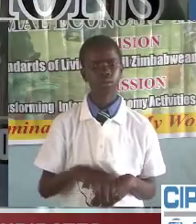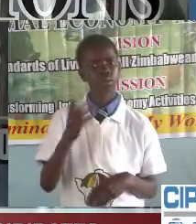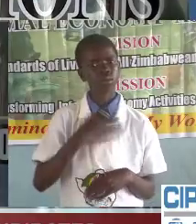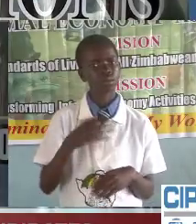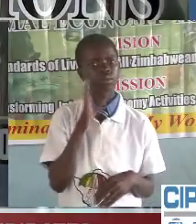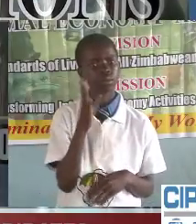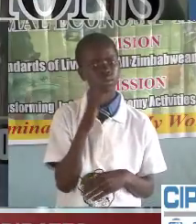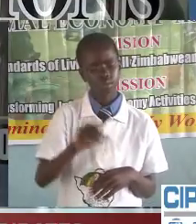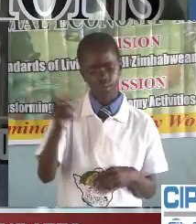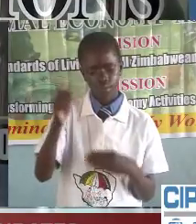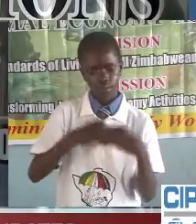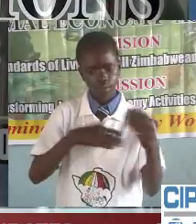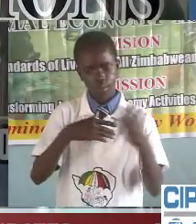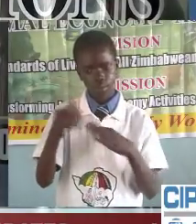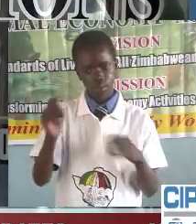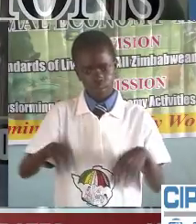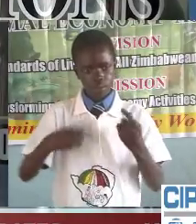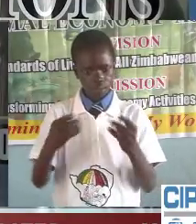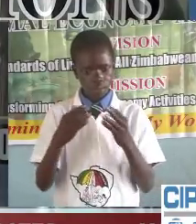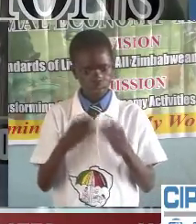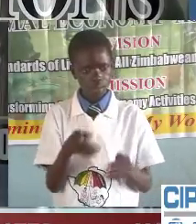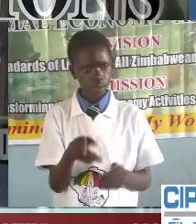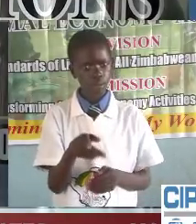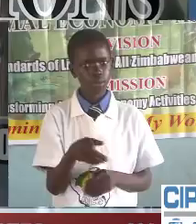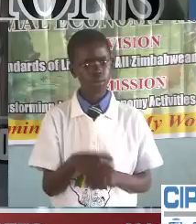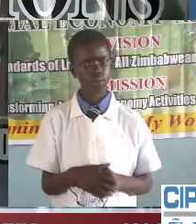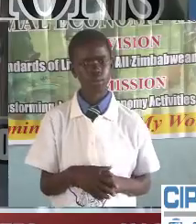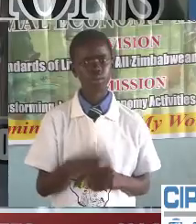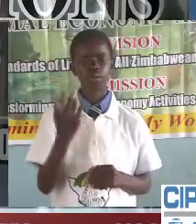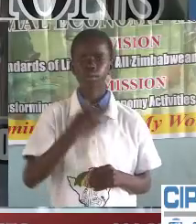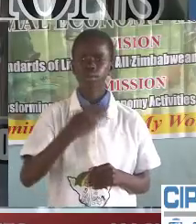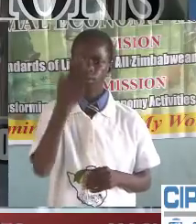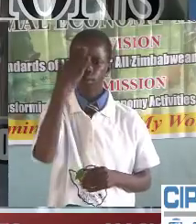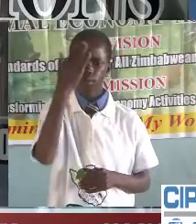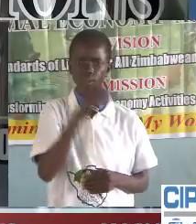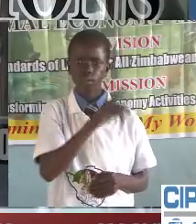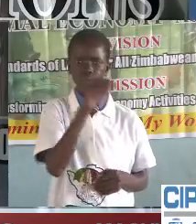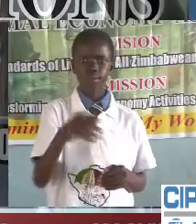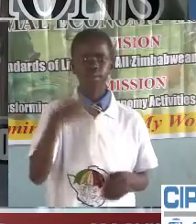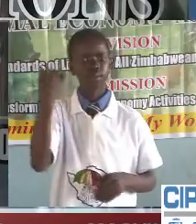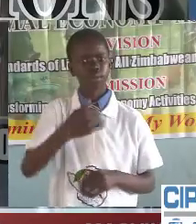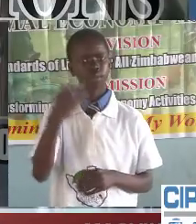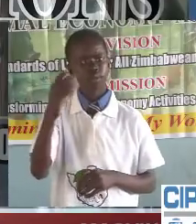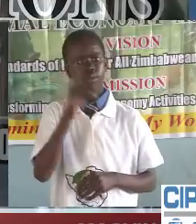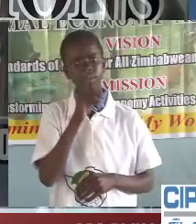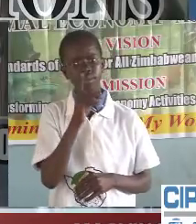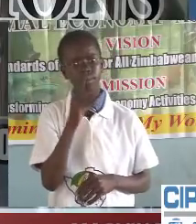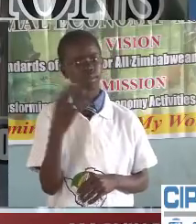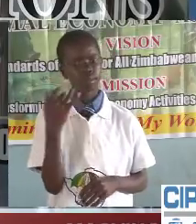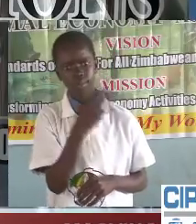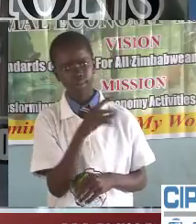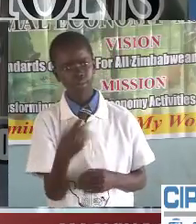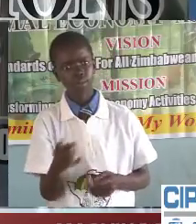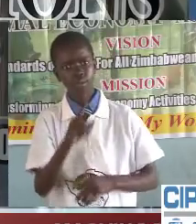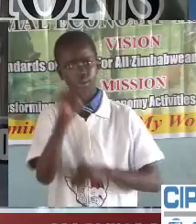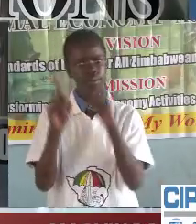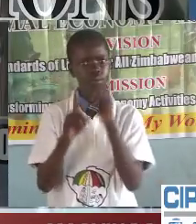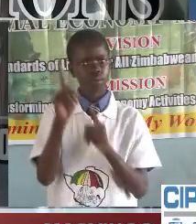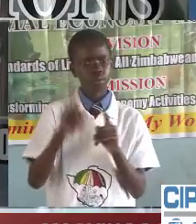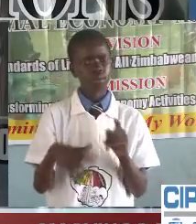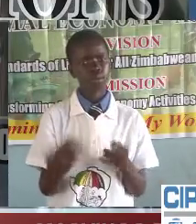housing. Cheap residential housing tichaita sei tikaramba tichitaura nyaya yekugovana kwemastands